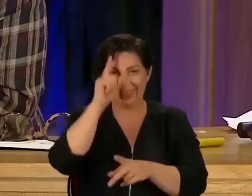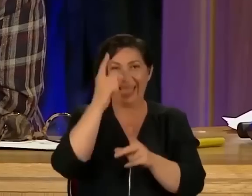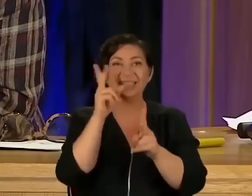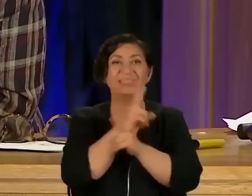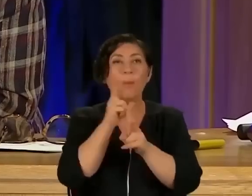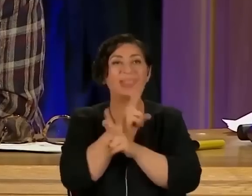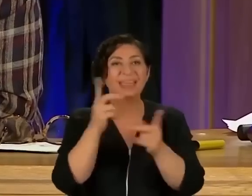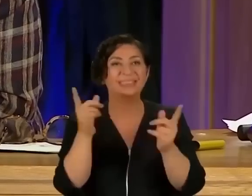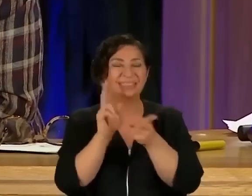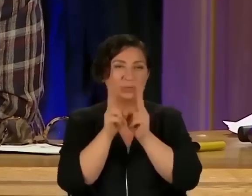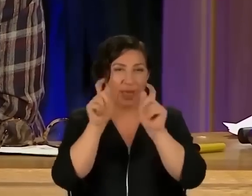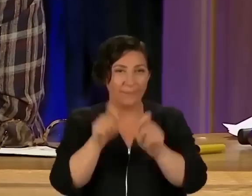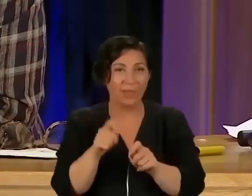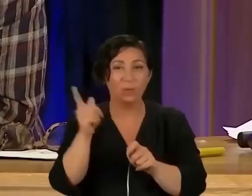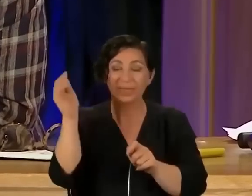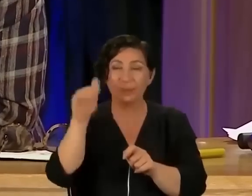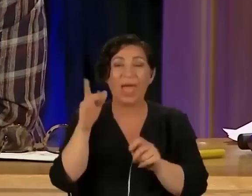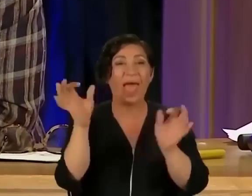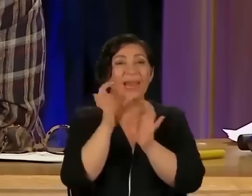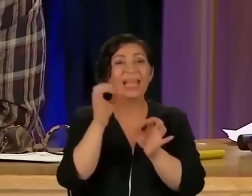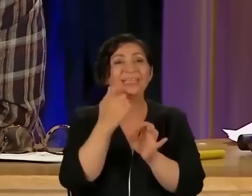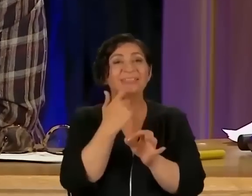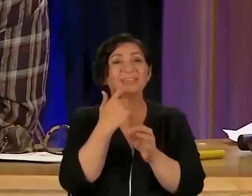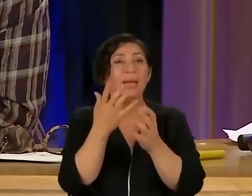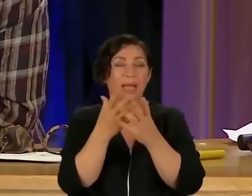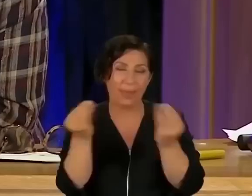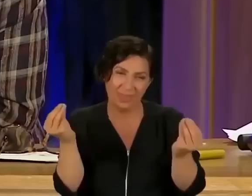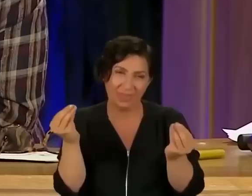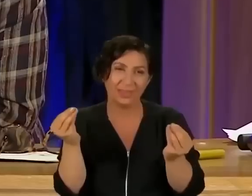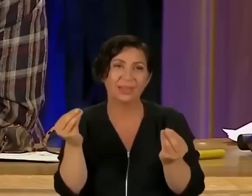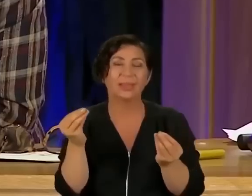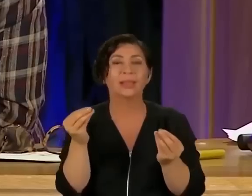de çok onun erken yaşlarında kaybettik.